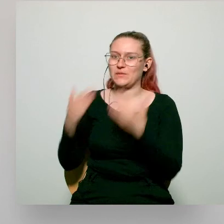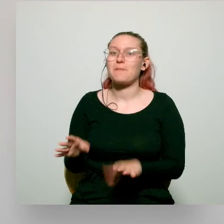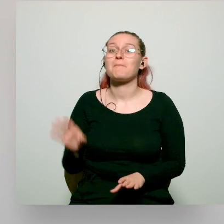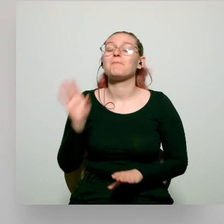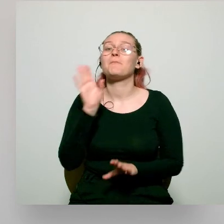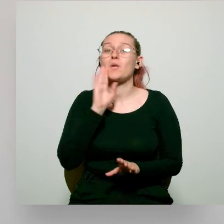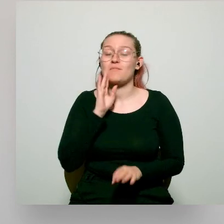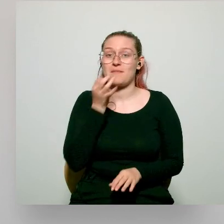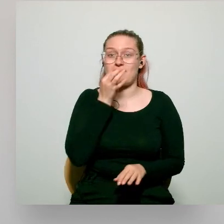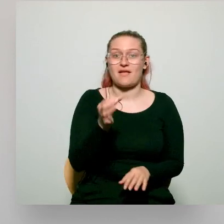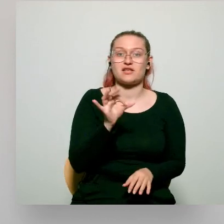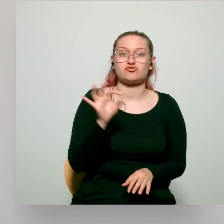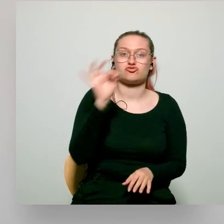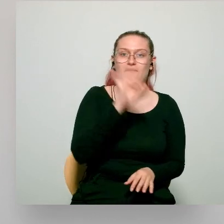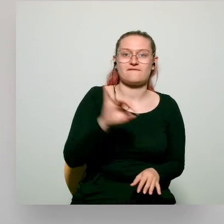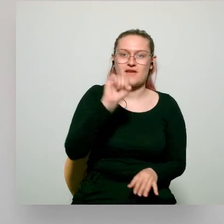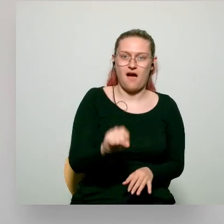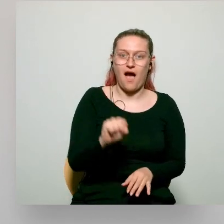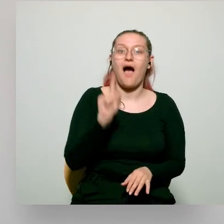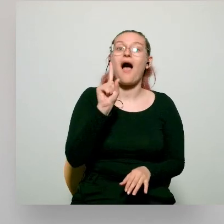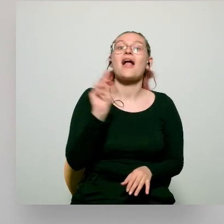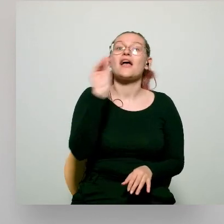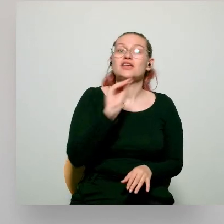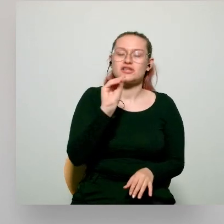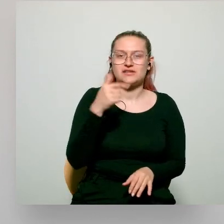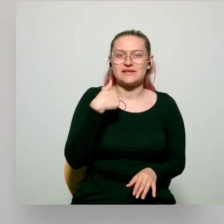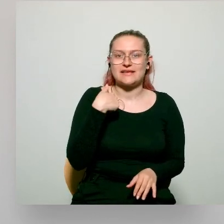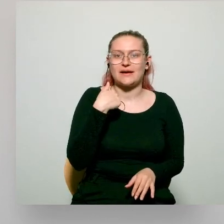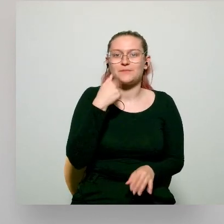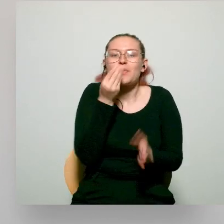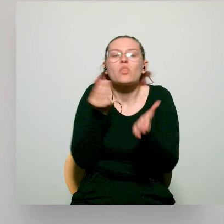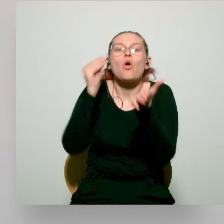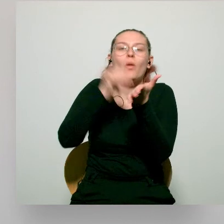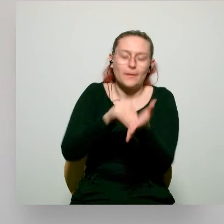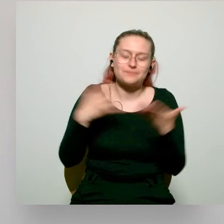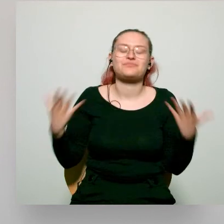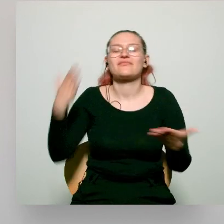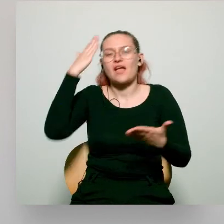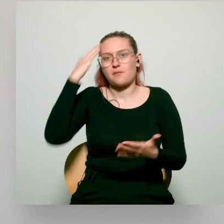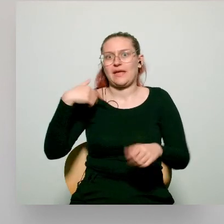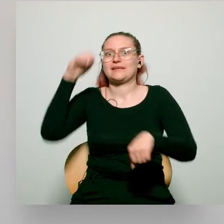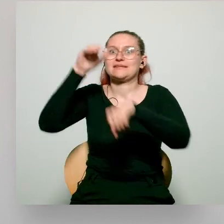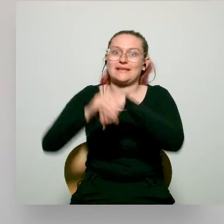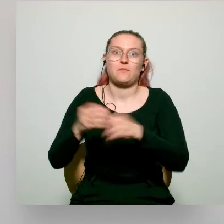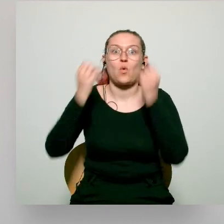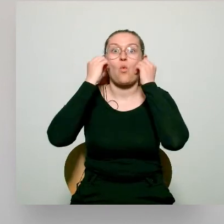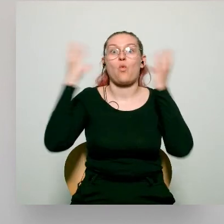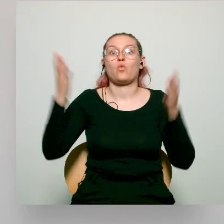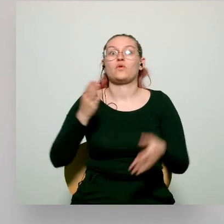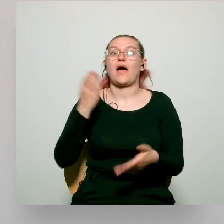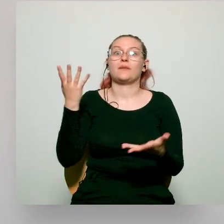tylko doprecyzuję, bo tu pełna zgoda, że nie sposób przewidywać rozwoju kultury. To jest chyba najbardziej złożony system,